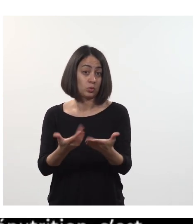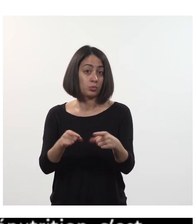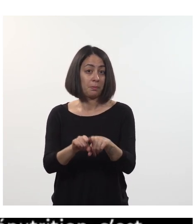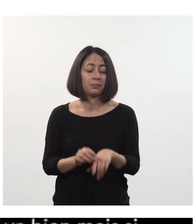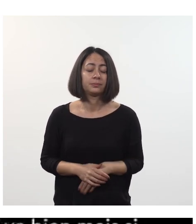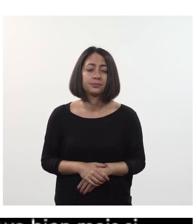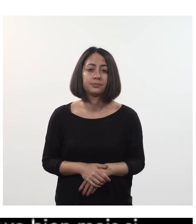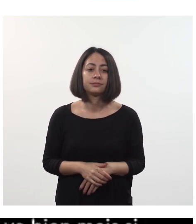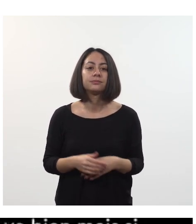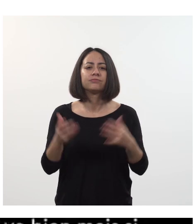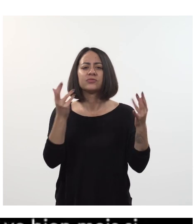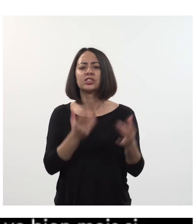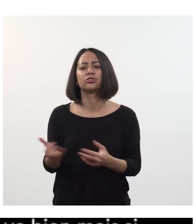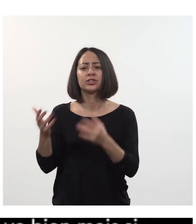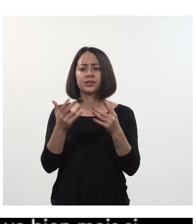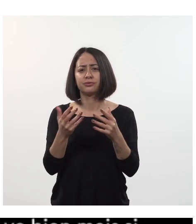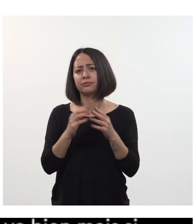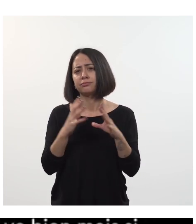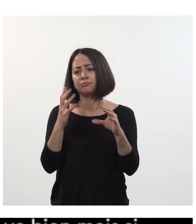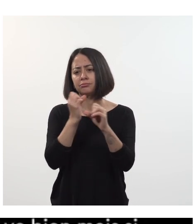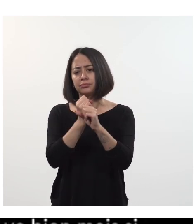Alors, en quelques chiffres, finalement,